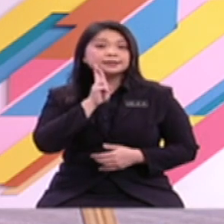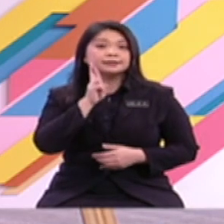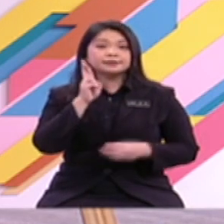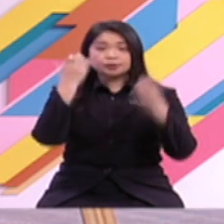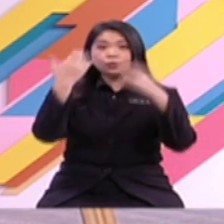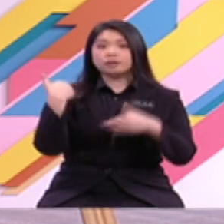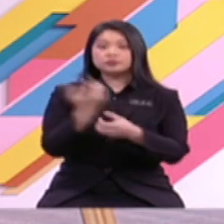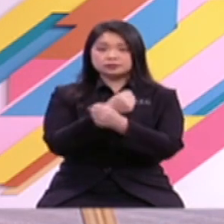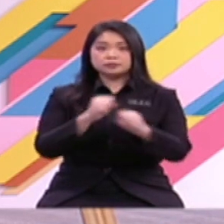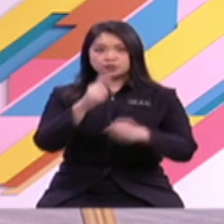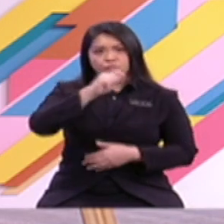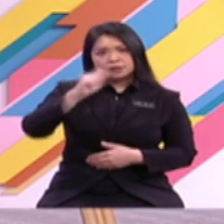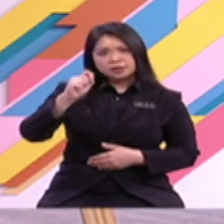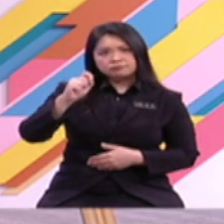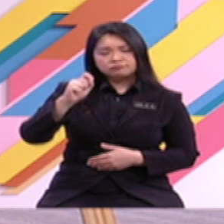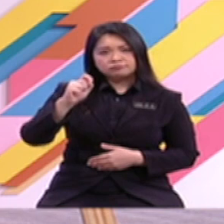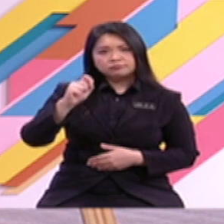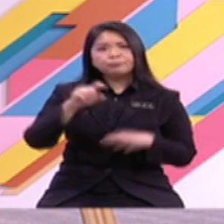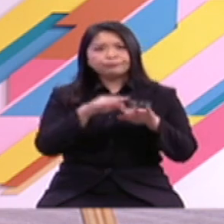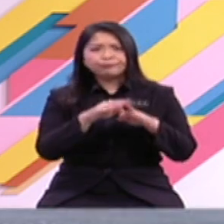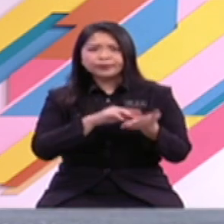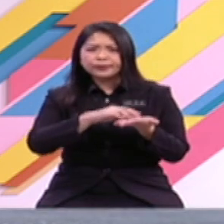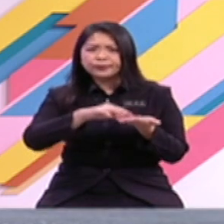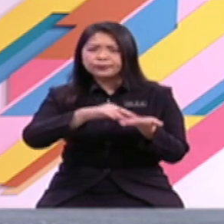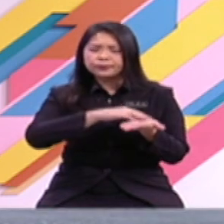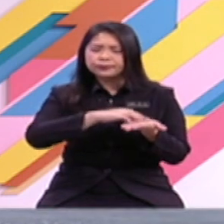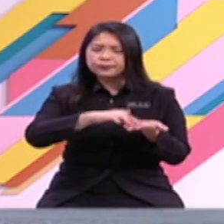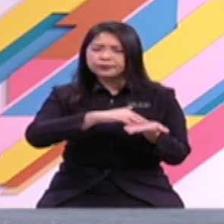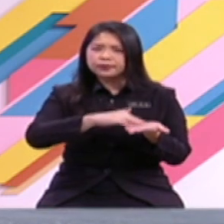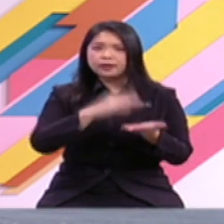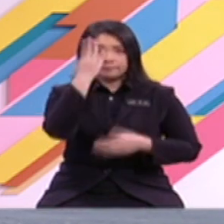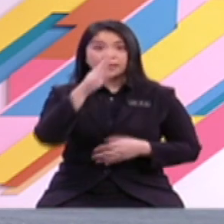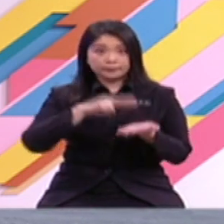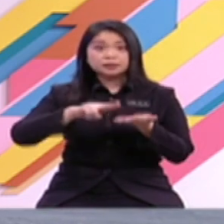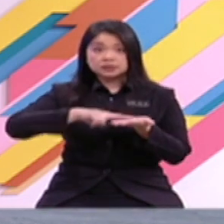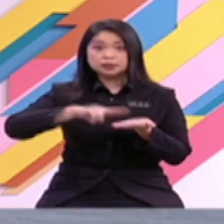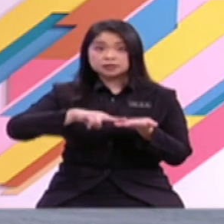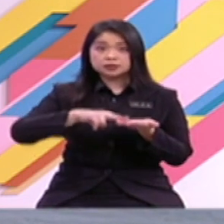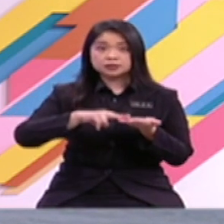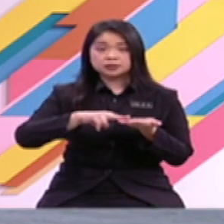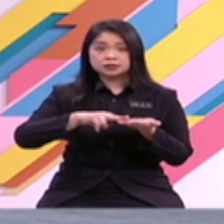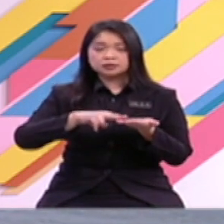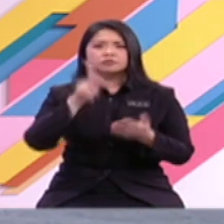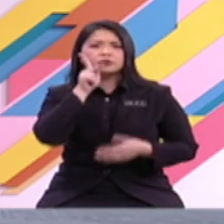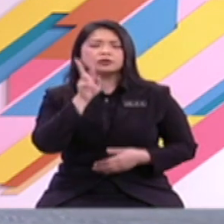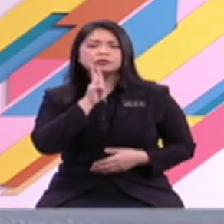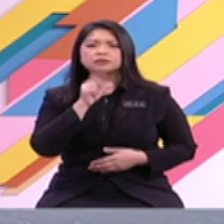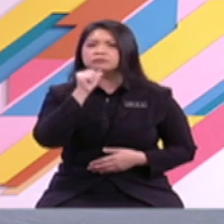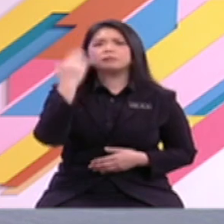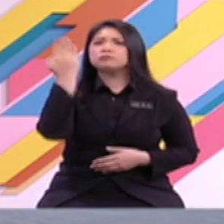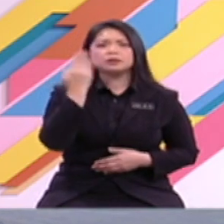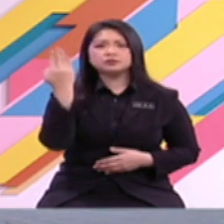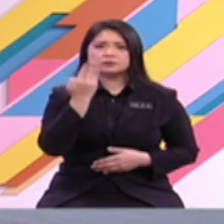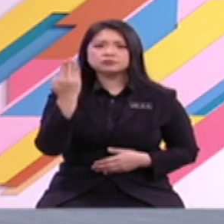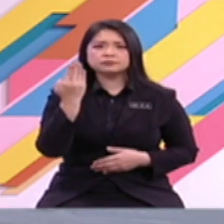Sabrina oke Ada terhebat jaga letak biasa semuanya tulisan brengsek